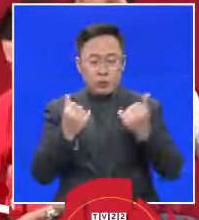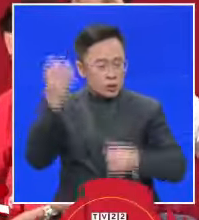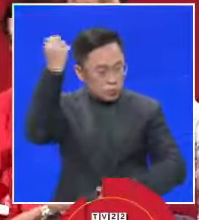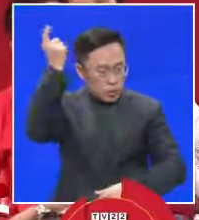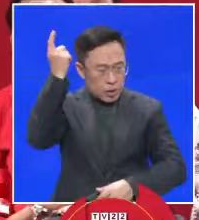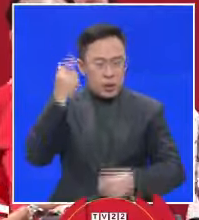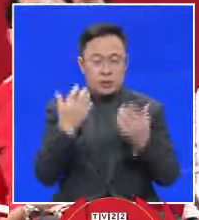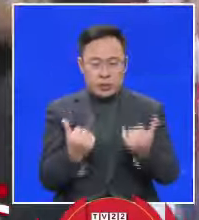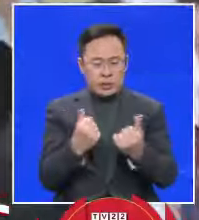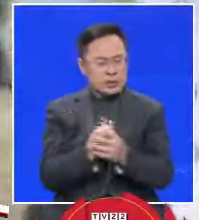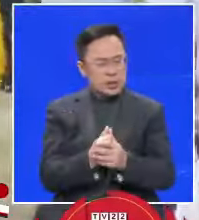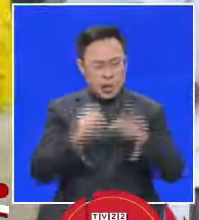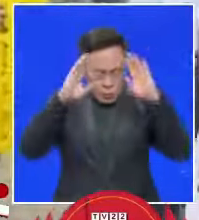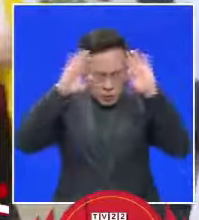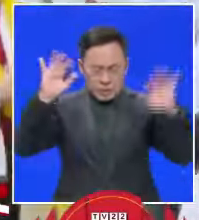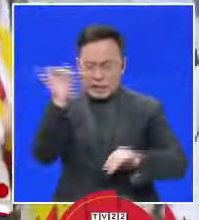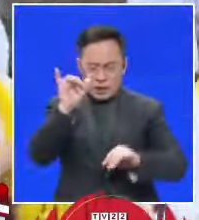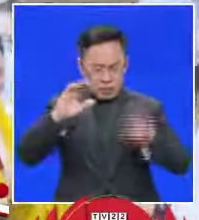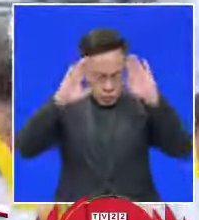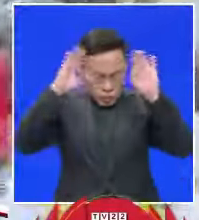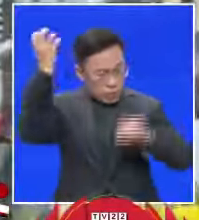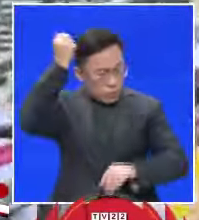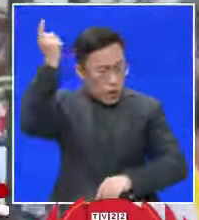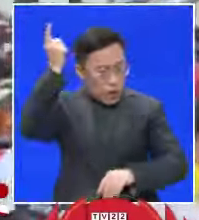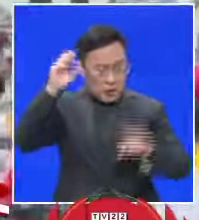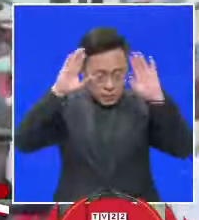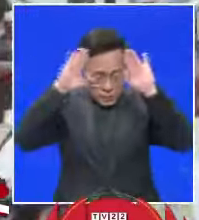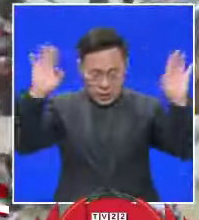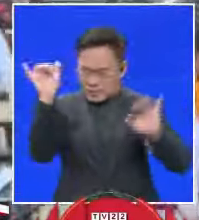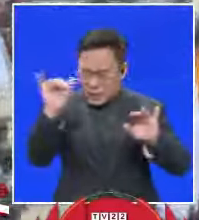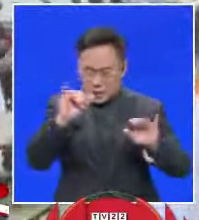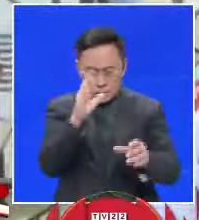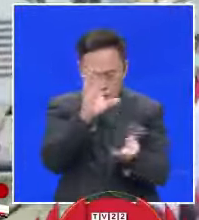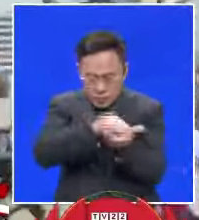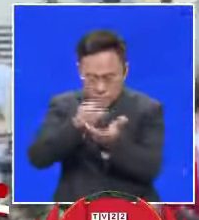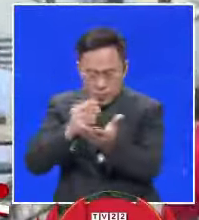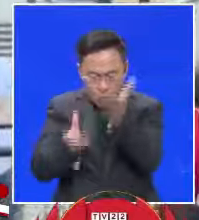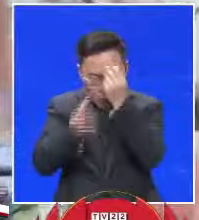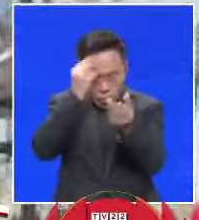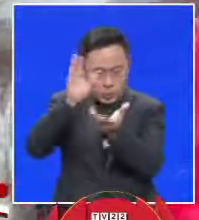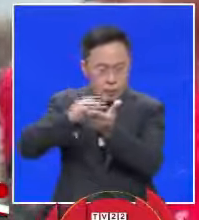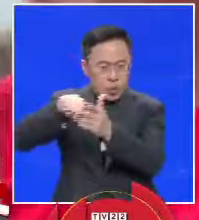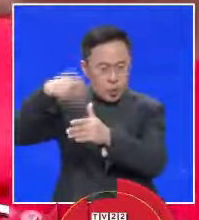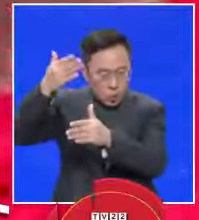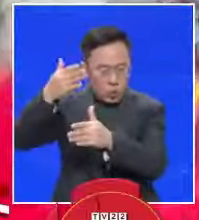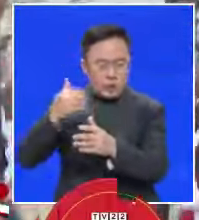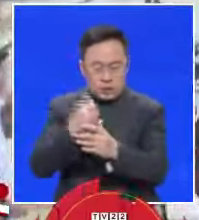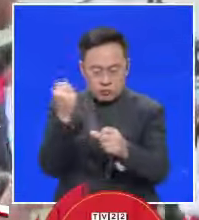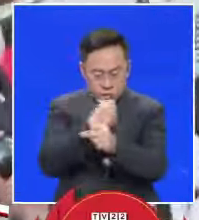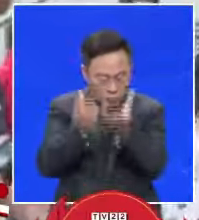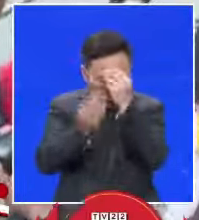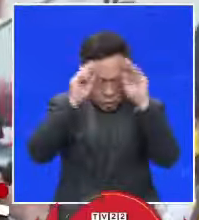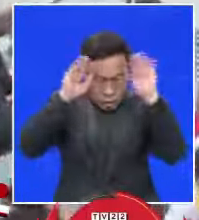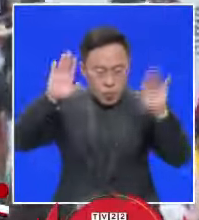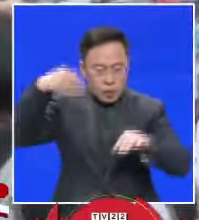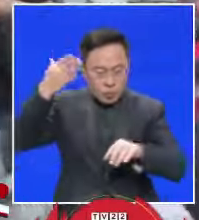ารอาจจะต้องสั่งสมประสบการณ์ก่อนแต่เราก็ไม่รู้ว่าในวันข้างหน้าอีก1ปีข้างหน้าอีก2ปีข้างหน้ามันจะเกิดอะไรขึ้นหรือไม่อย่าง